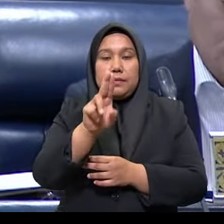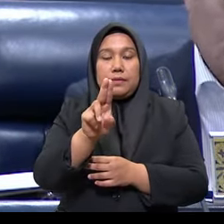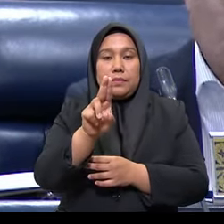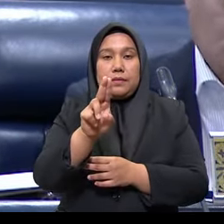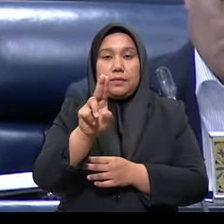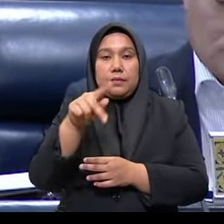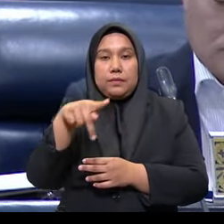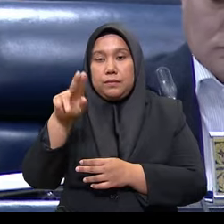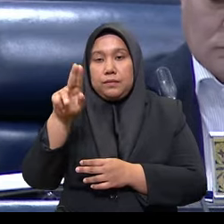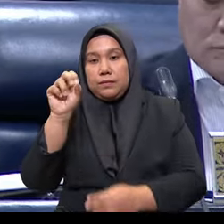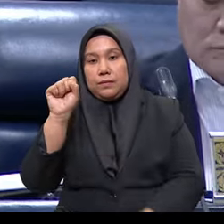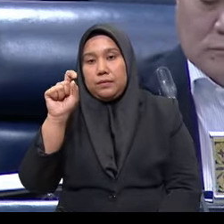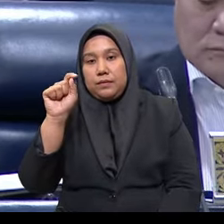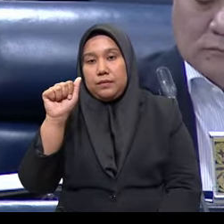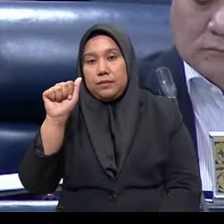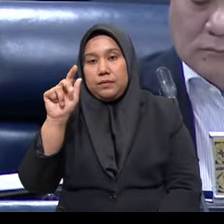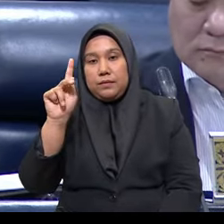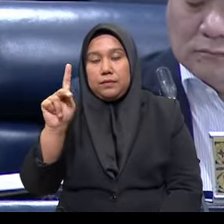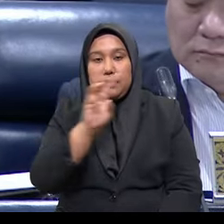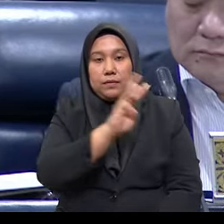U-Pustaka